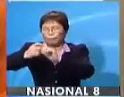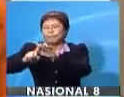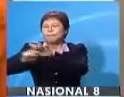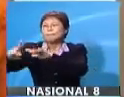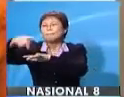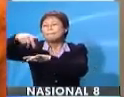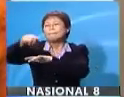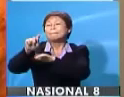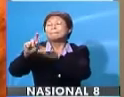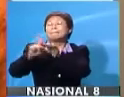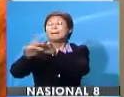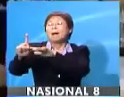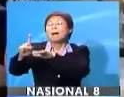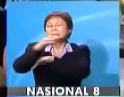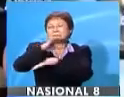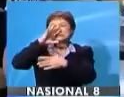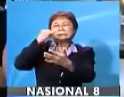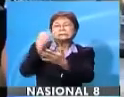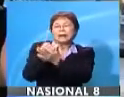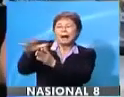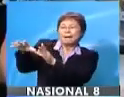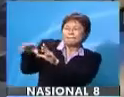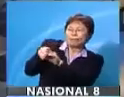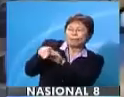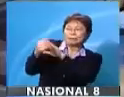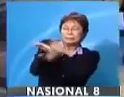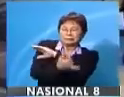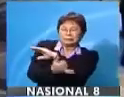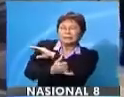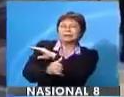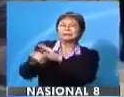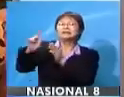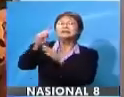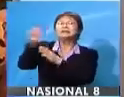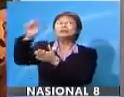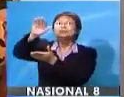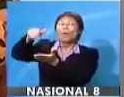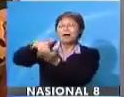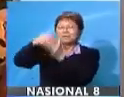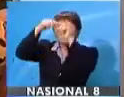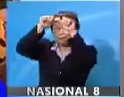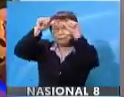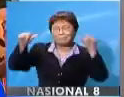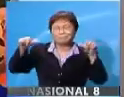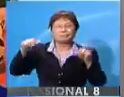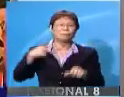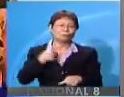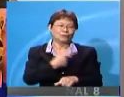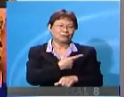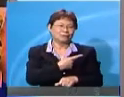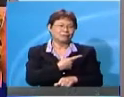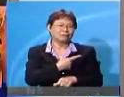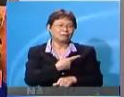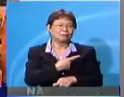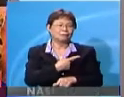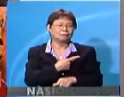asing dan keganasan membabitkan negara Timur Tengah. We also exchange views on regional and